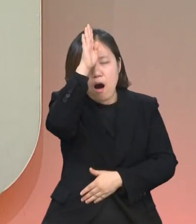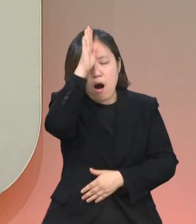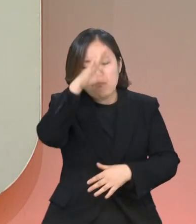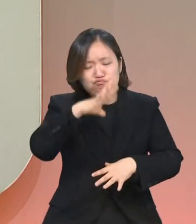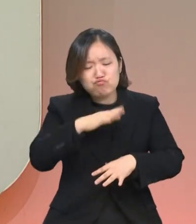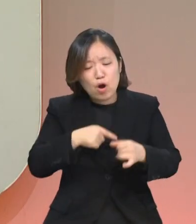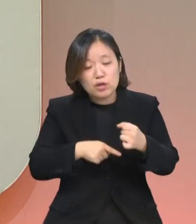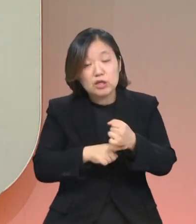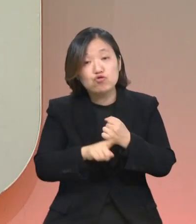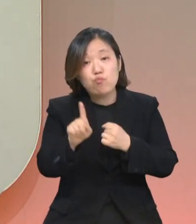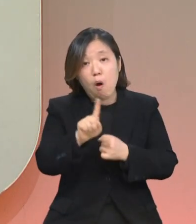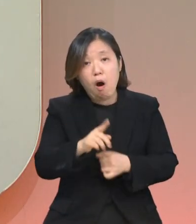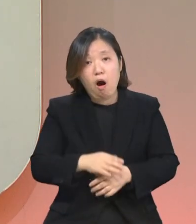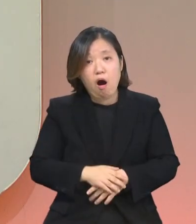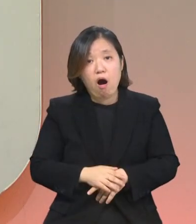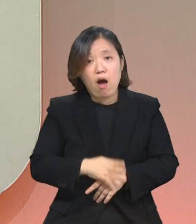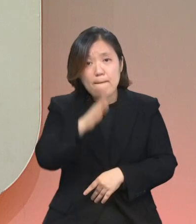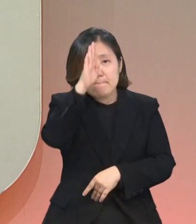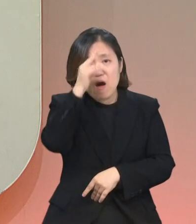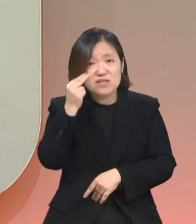우울증이 좀 심각해지면